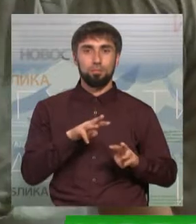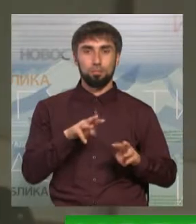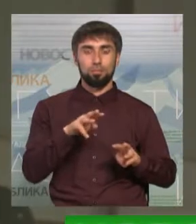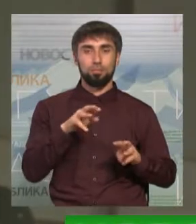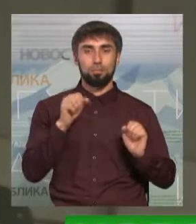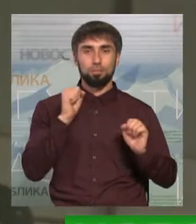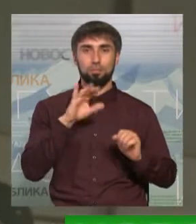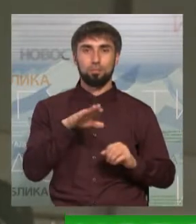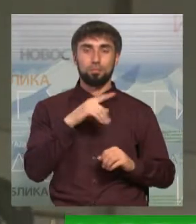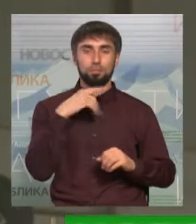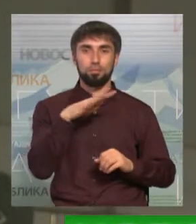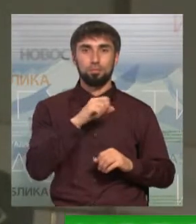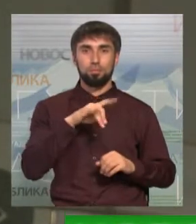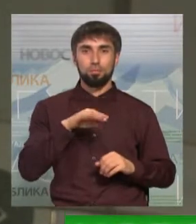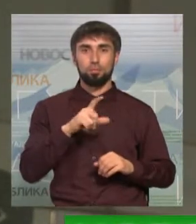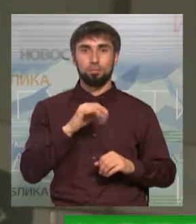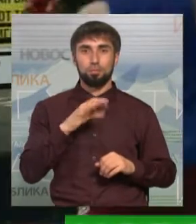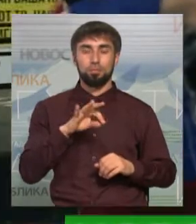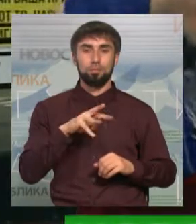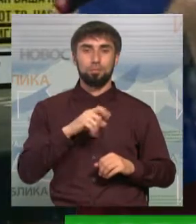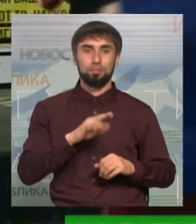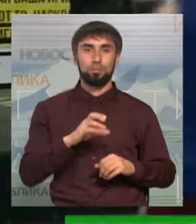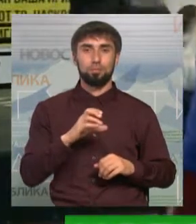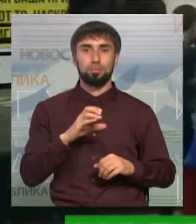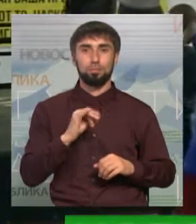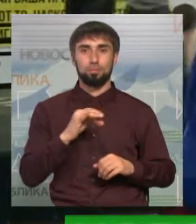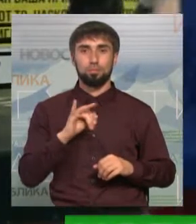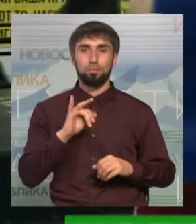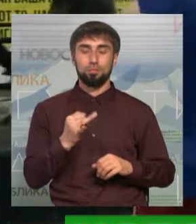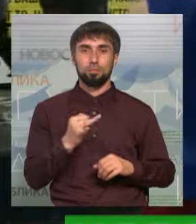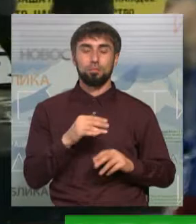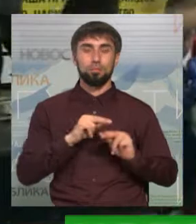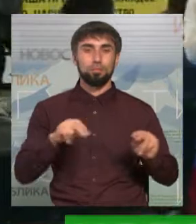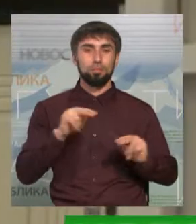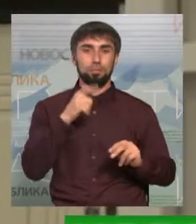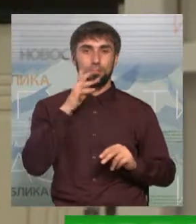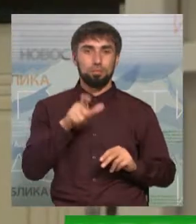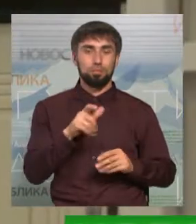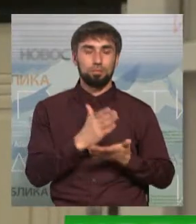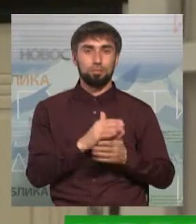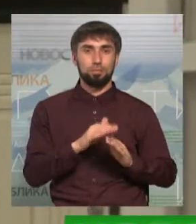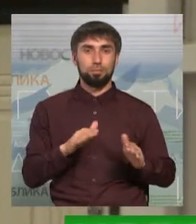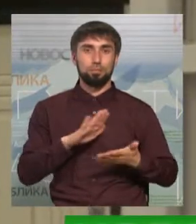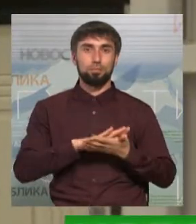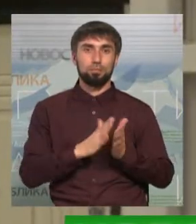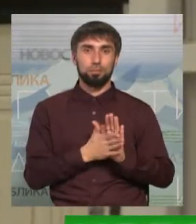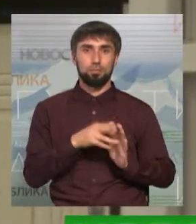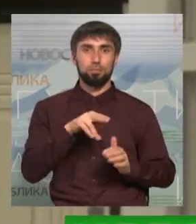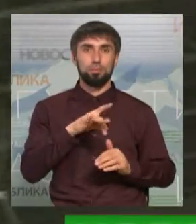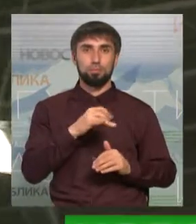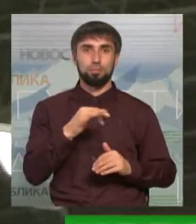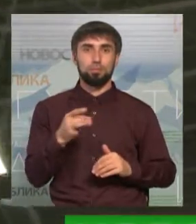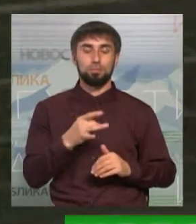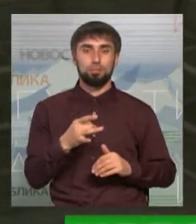России получили и в Алиюрте, и Кажево, Малгобеке, Сурхаке, а также наставники, которые тренируют детей по договору в пригородном районе.